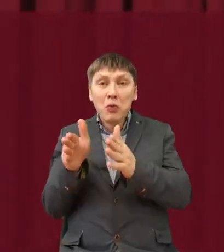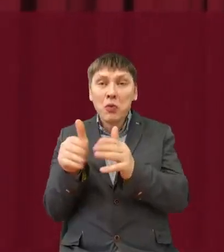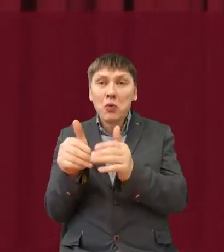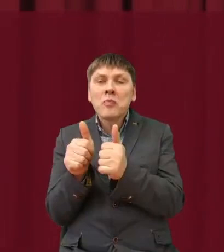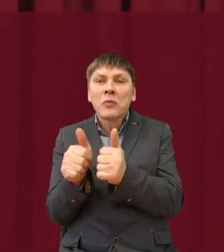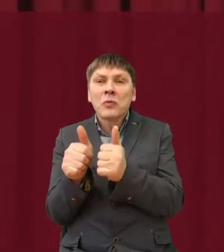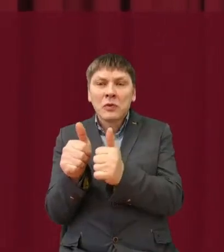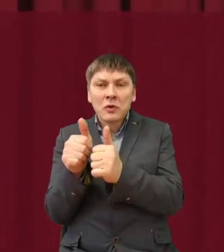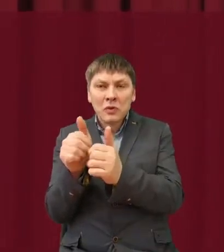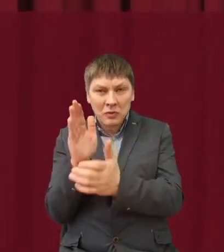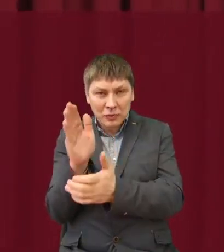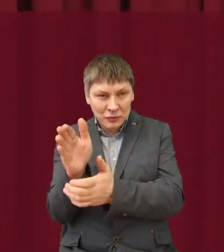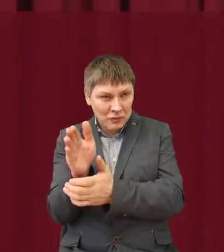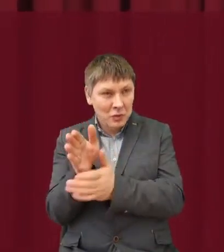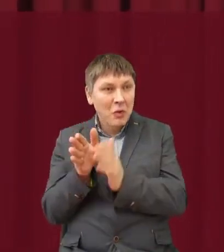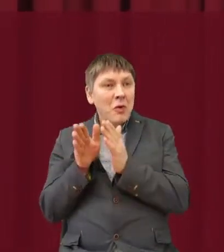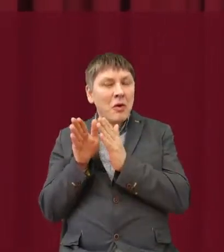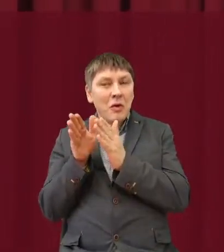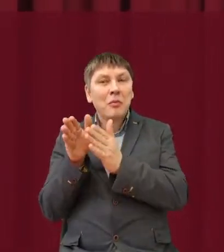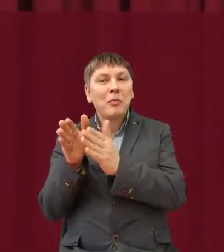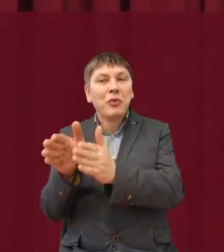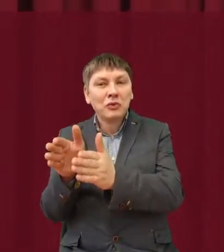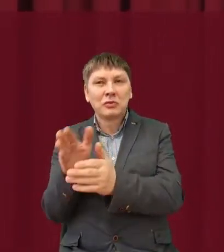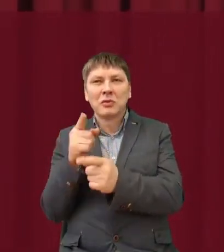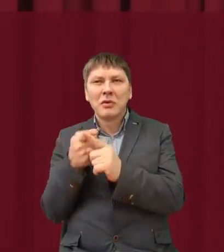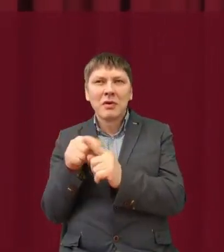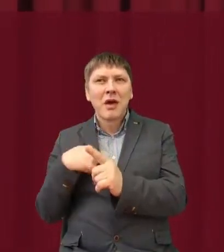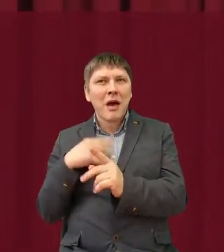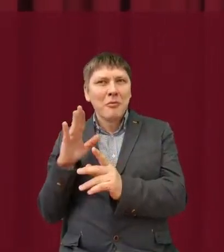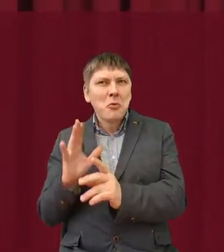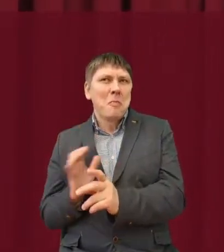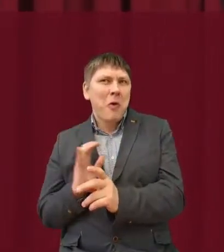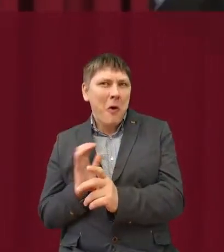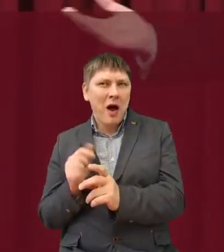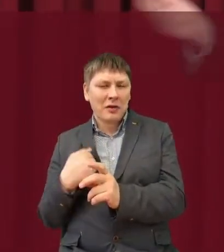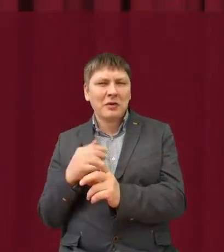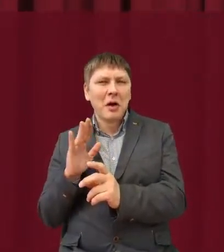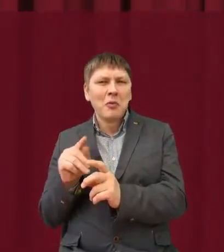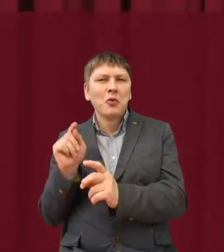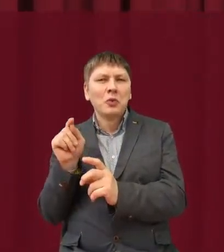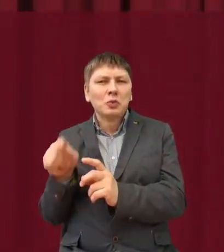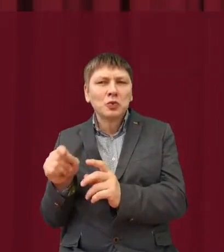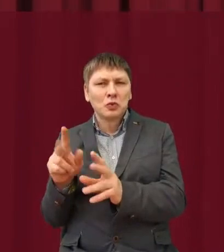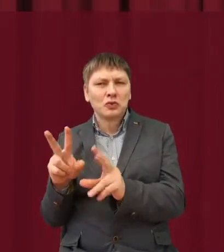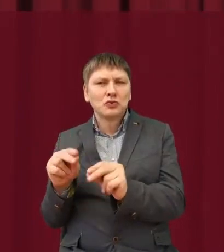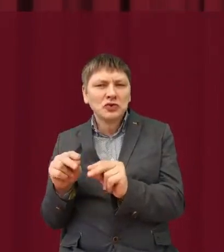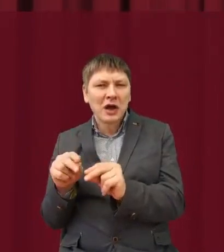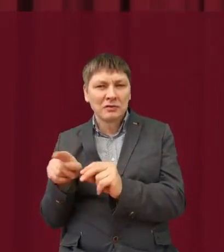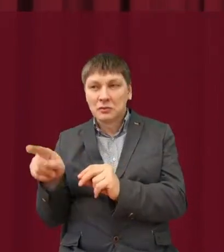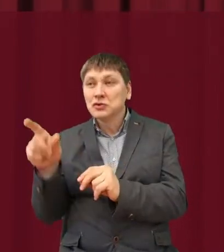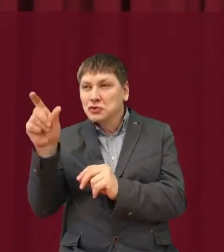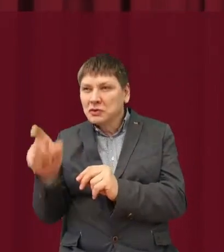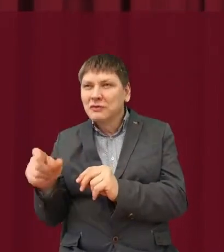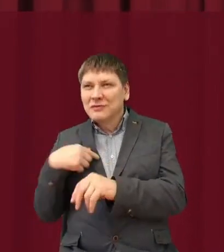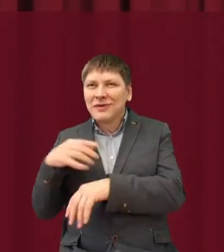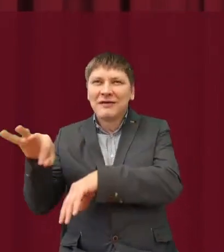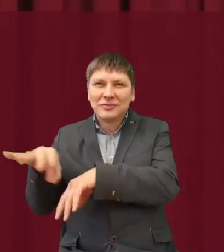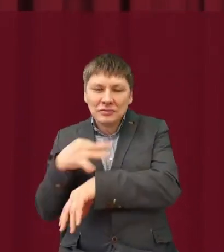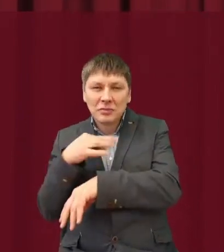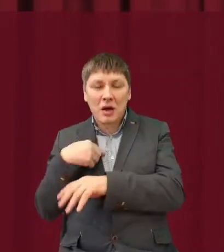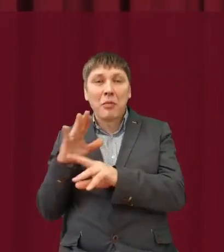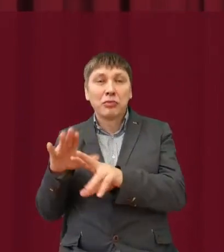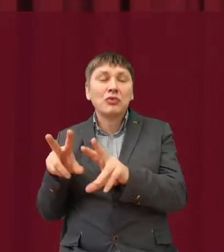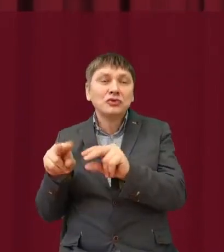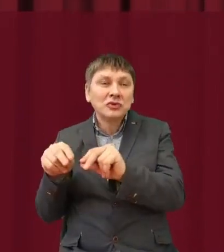Он думает что это путь как бы обогащению он думает что он будет счастлив с этим человеком но Принимая решение